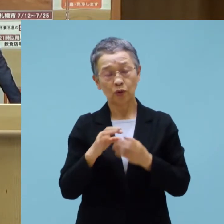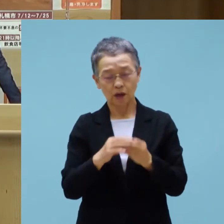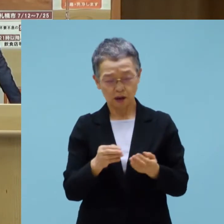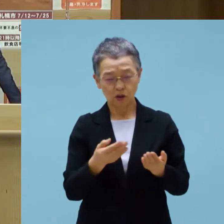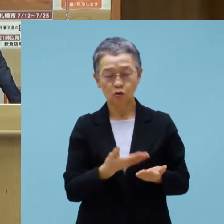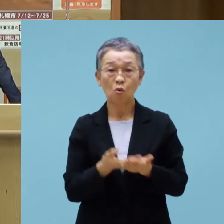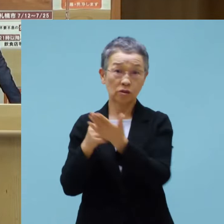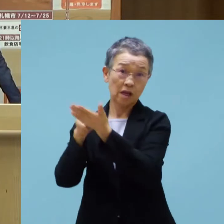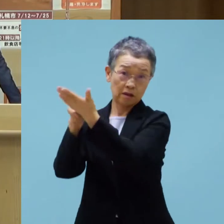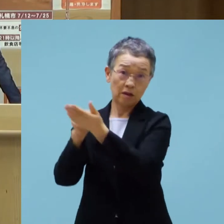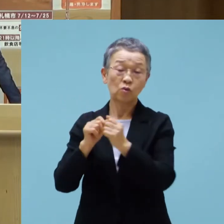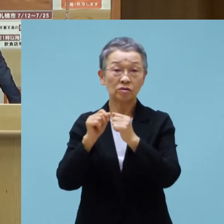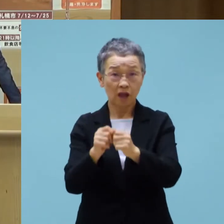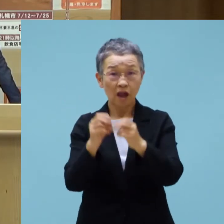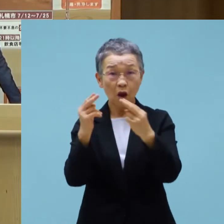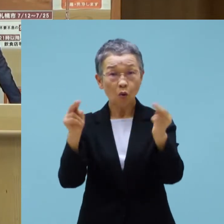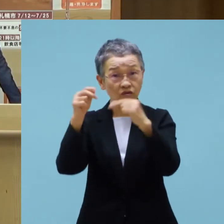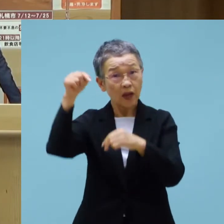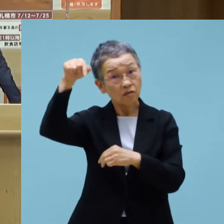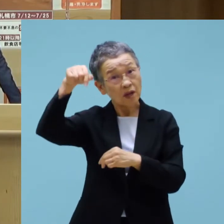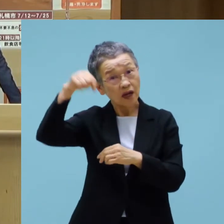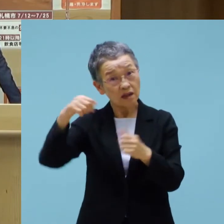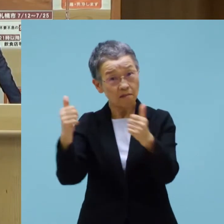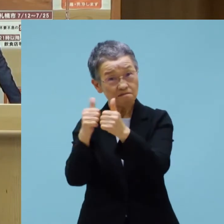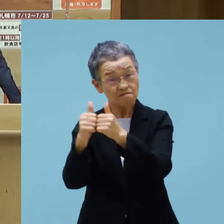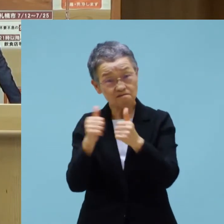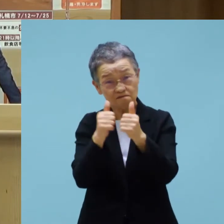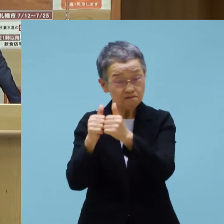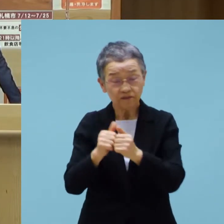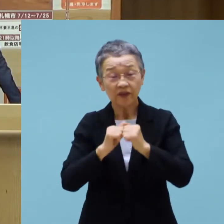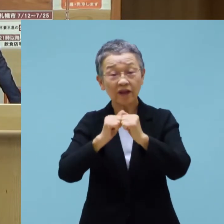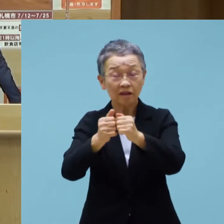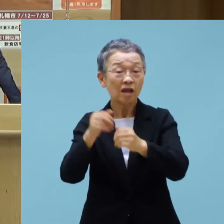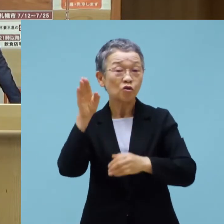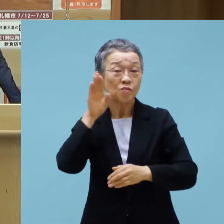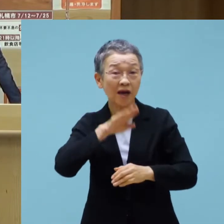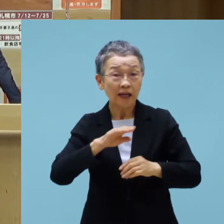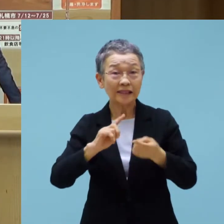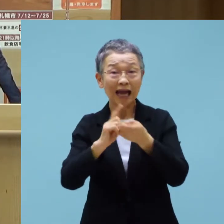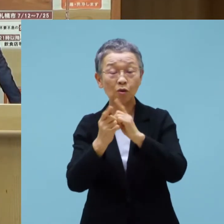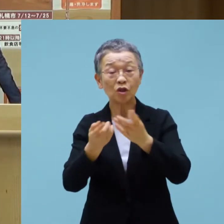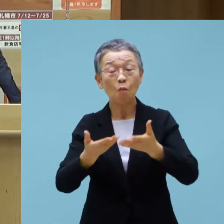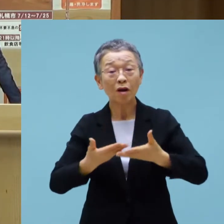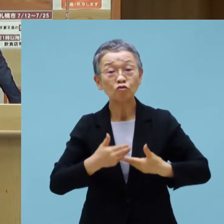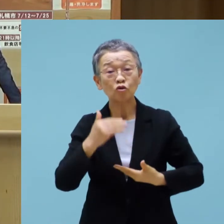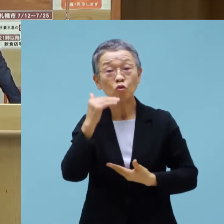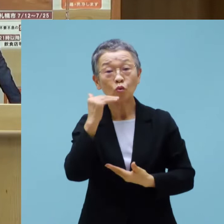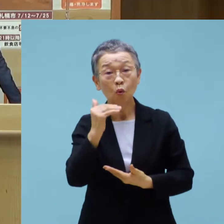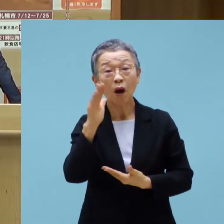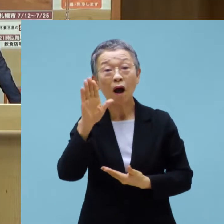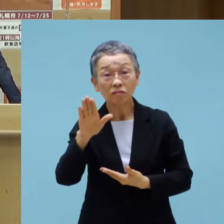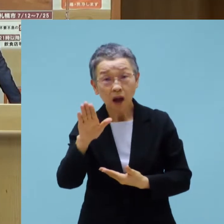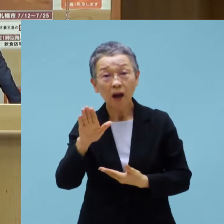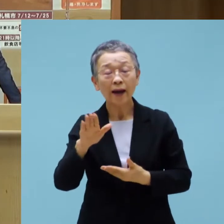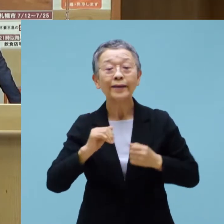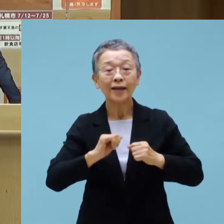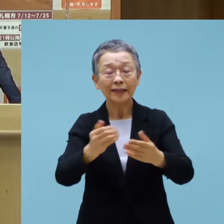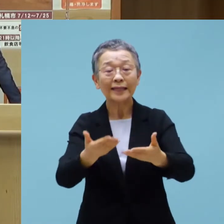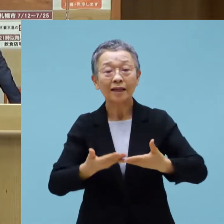た国会の付帯決議で速やかに検討いただくことになってますんで速やかに検討いただけるものというふうに考えて